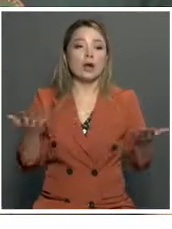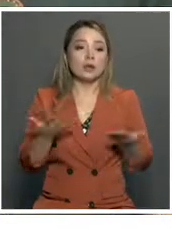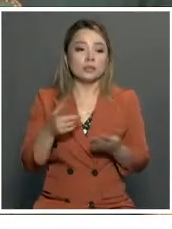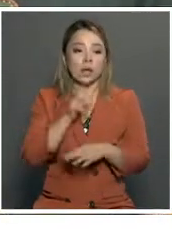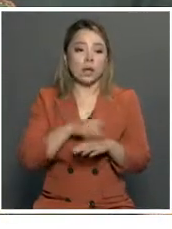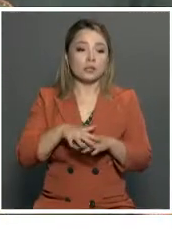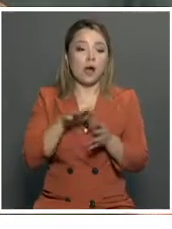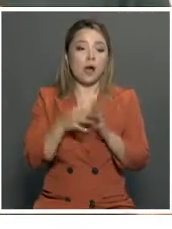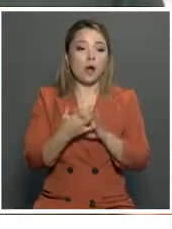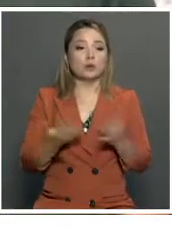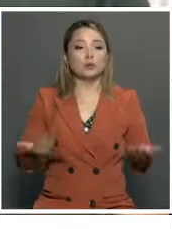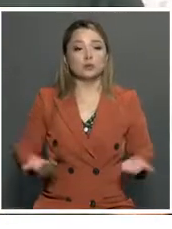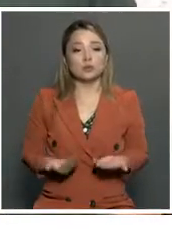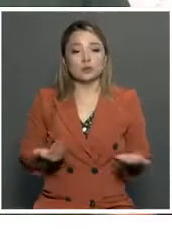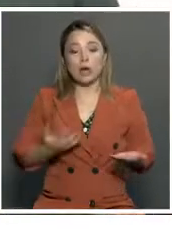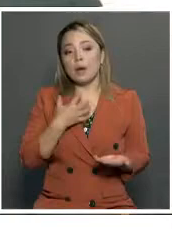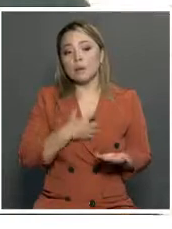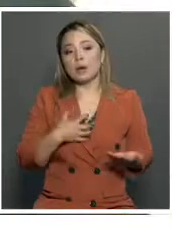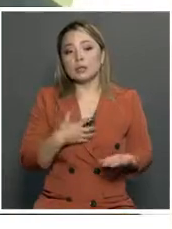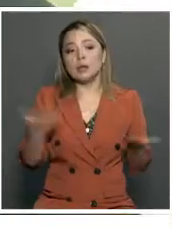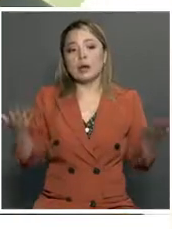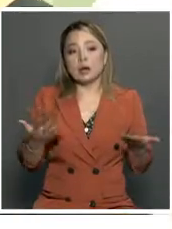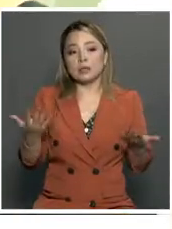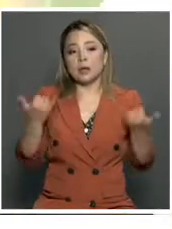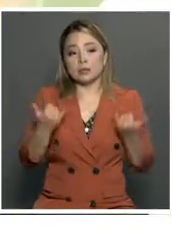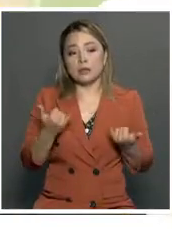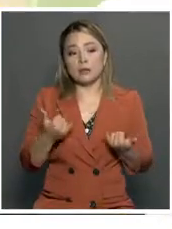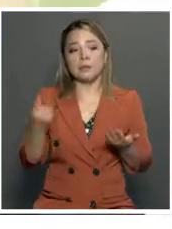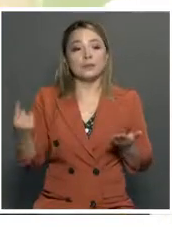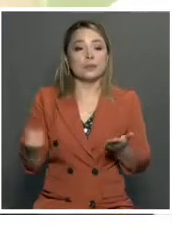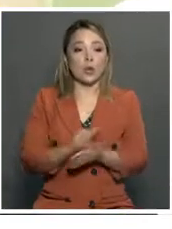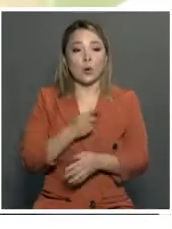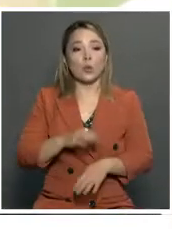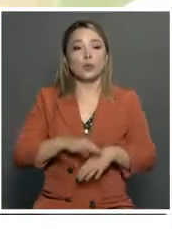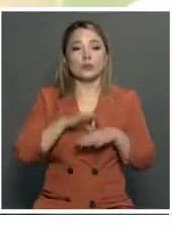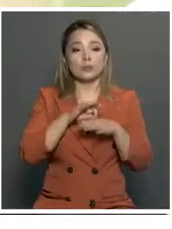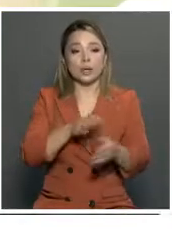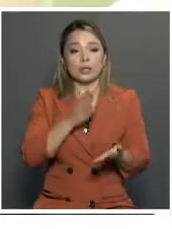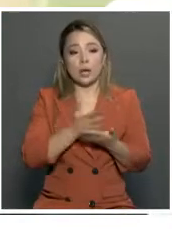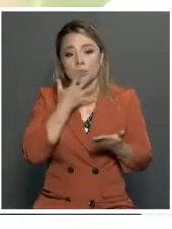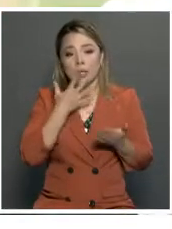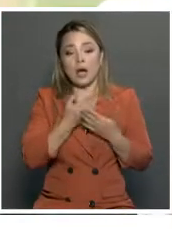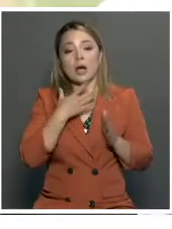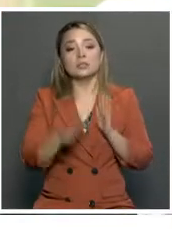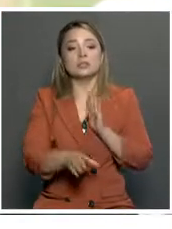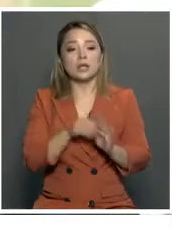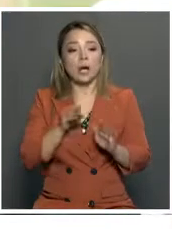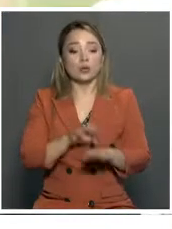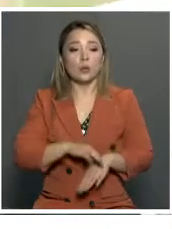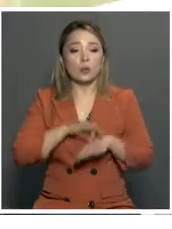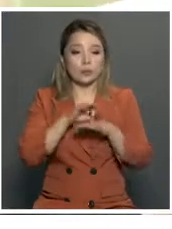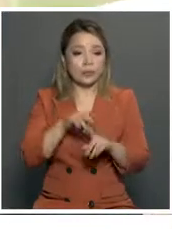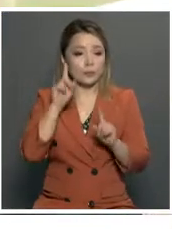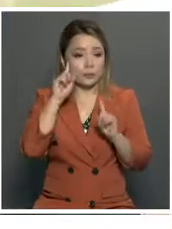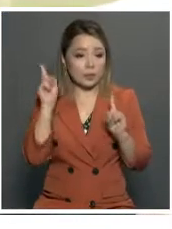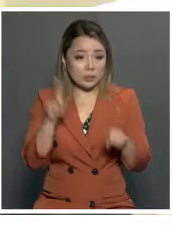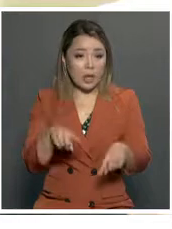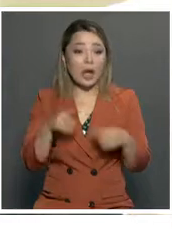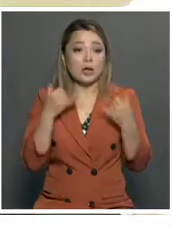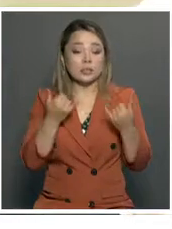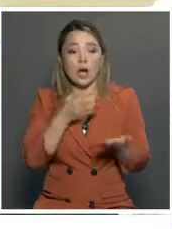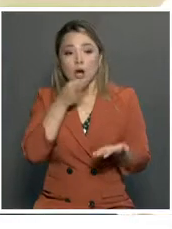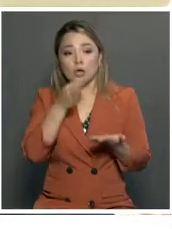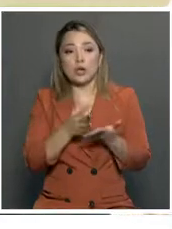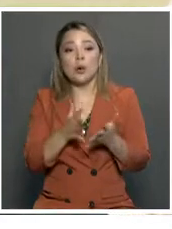ауыл тұрғындары үшін? Жалпы бұл Қазақстанда алғаш өтіп жатқан сайлау болғандықтан бұған үлкен